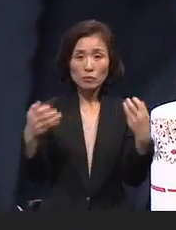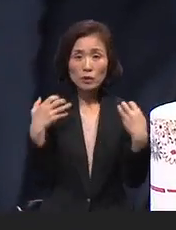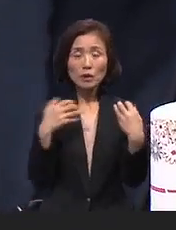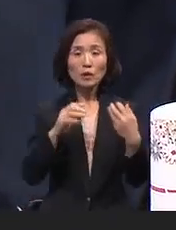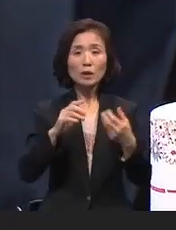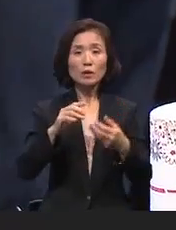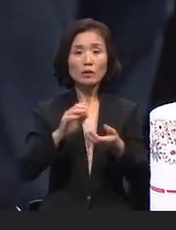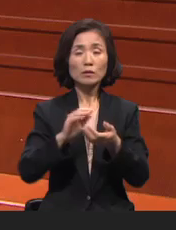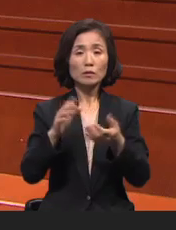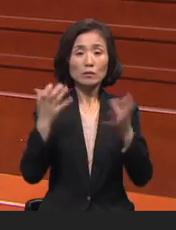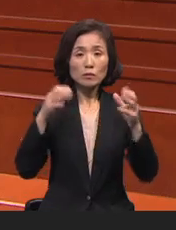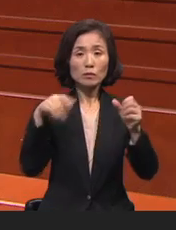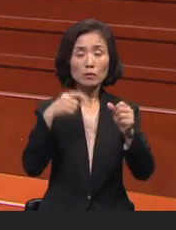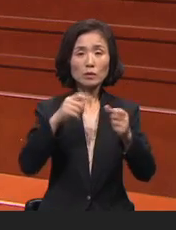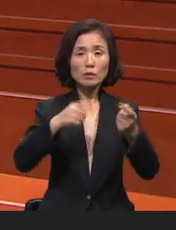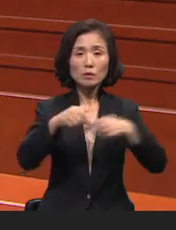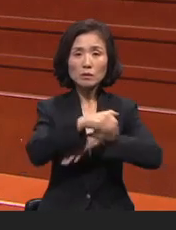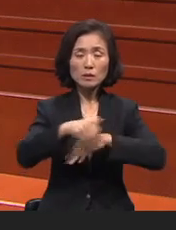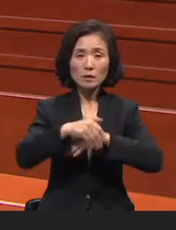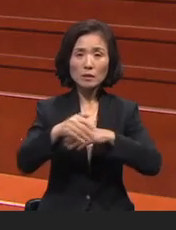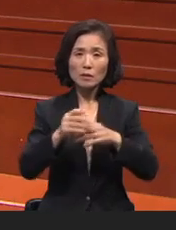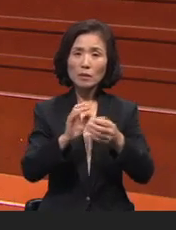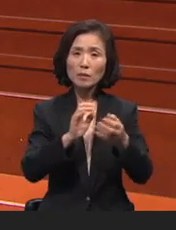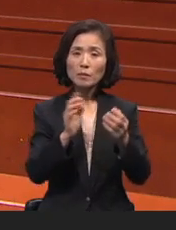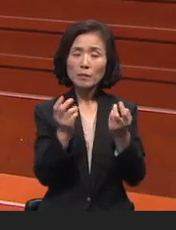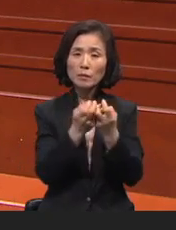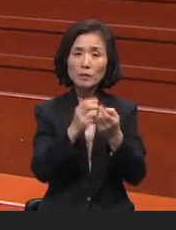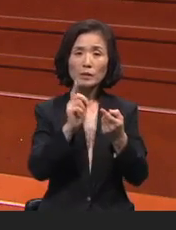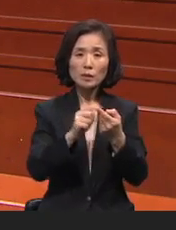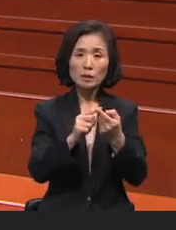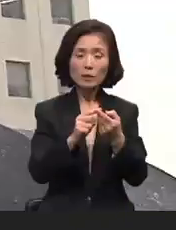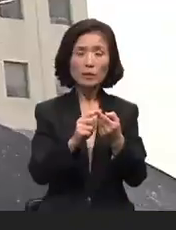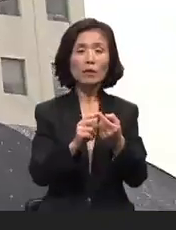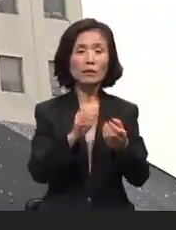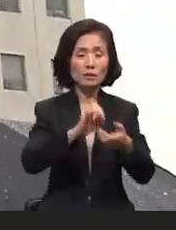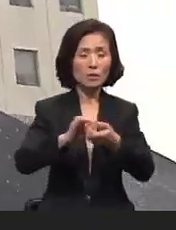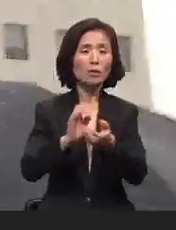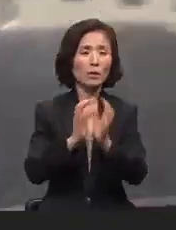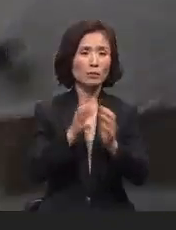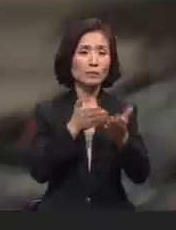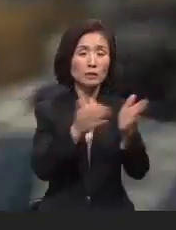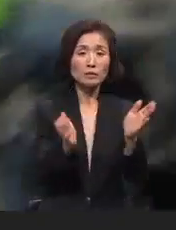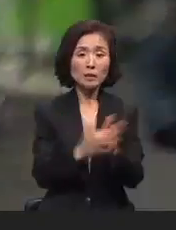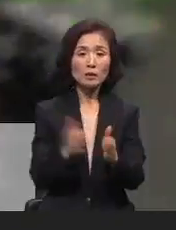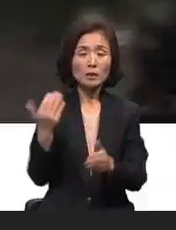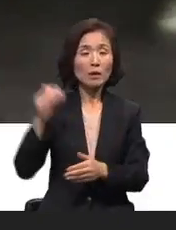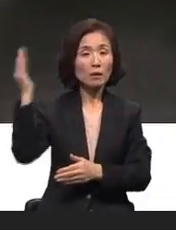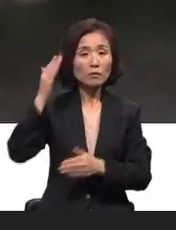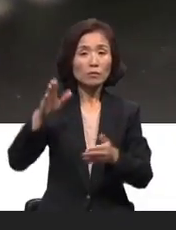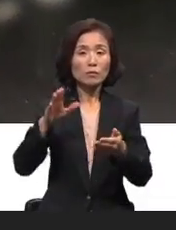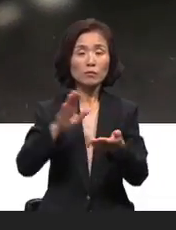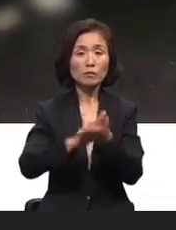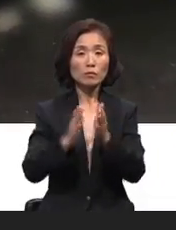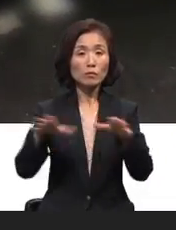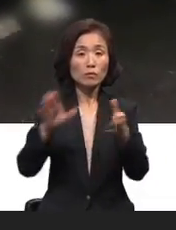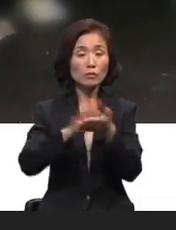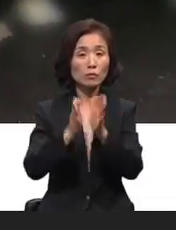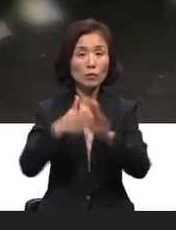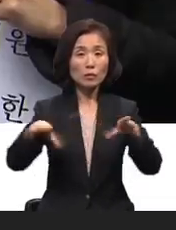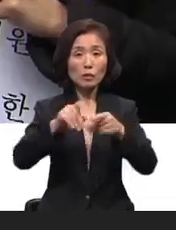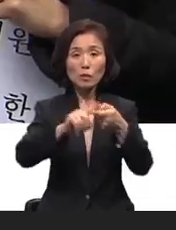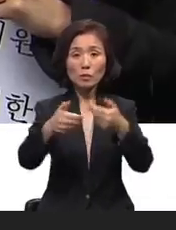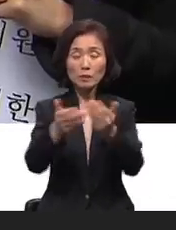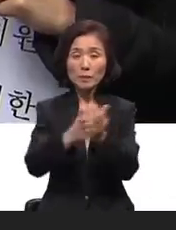유아교육 정책 방향 논의를 위해 정기적으로 회의를 열자고 제안했습니다. 최근 한유총 소속 사립유치원과 서울시 교육청